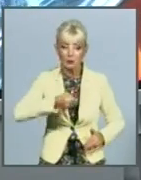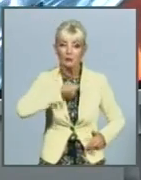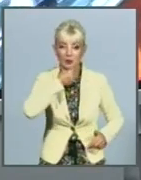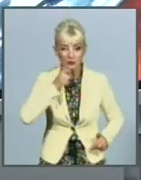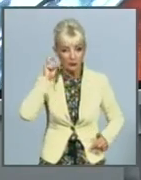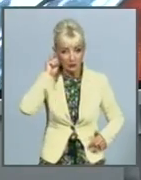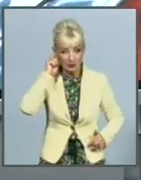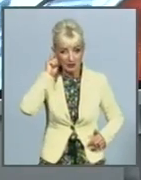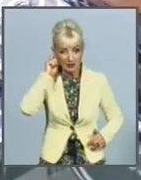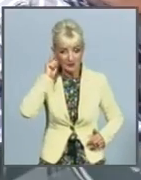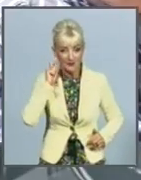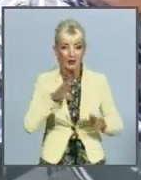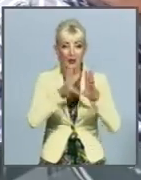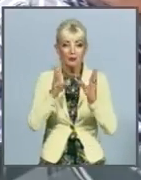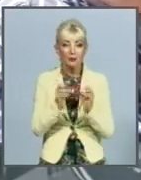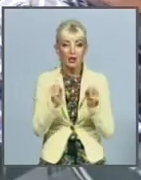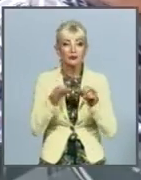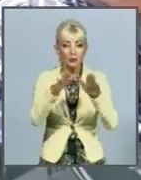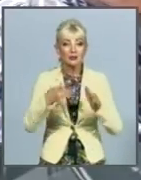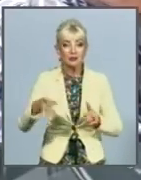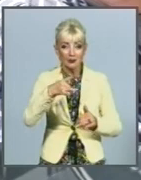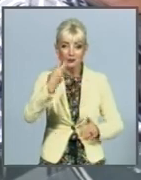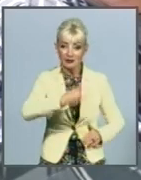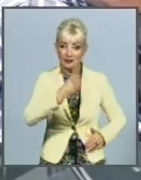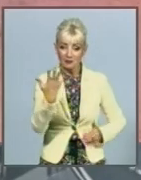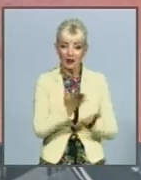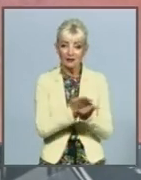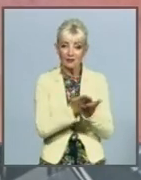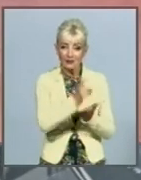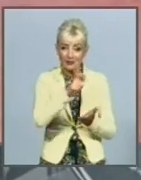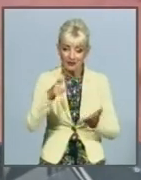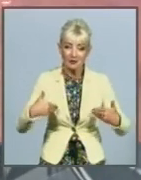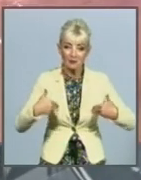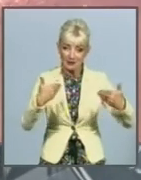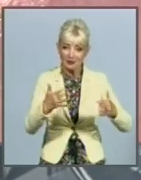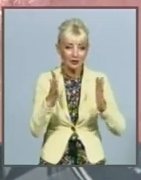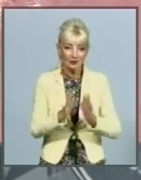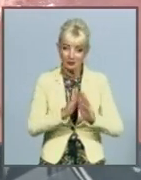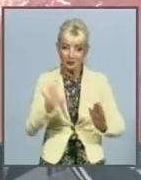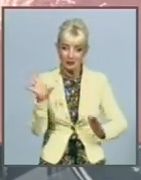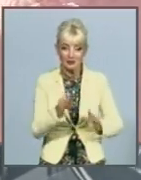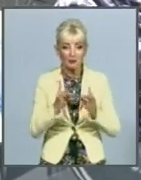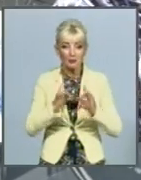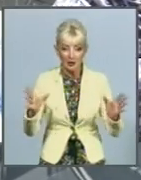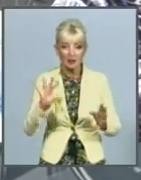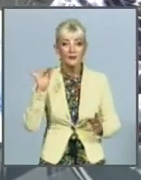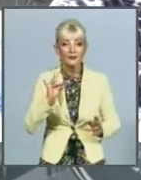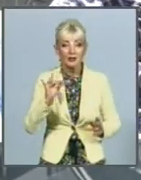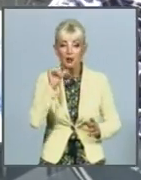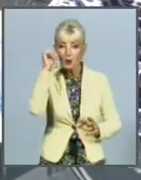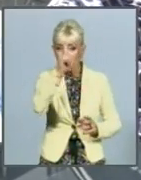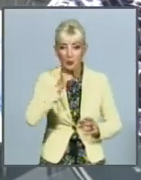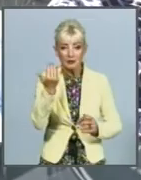віку. Взагалі у Холодногірському районі 35 ветеранів і вітають їх не лише зі всіма святами, а й цілий рік їх